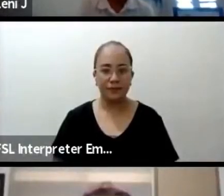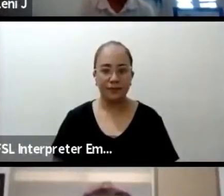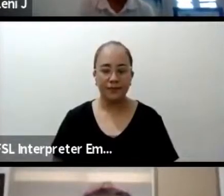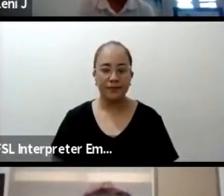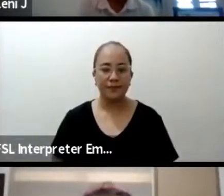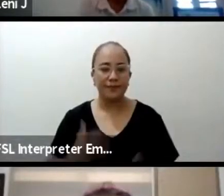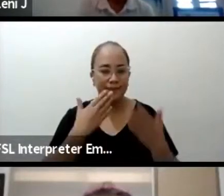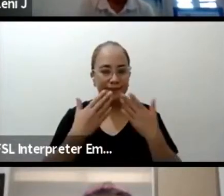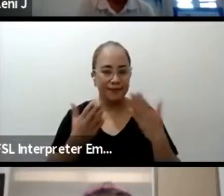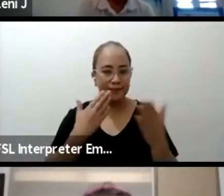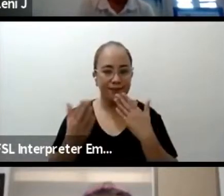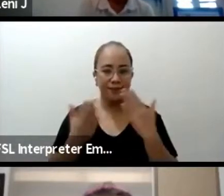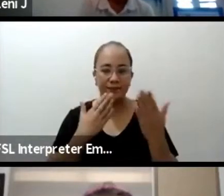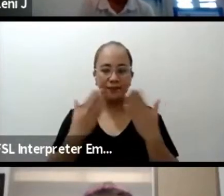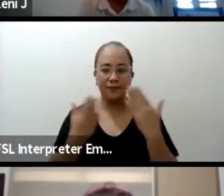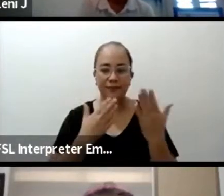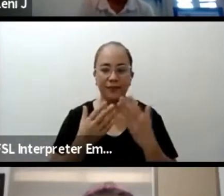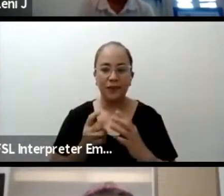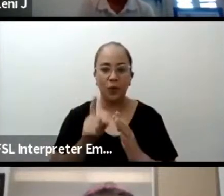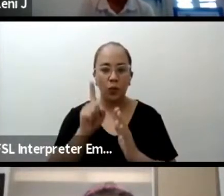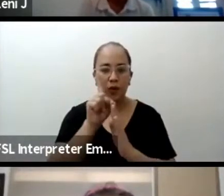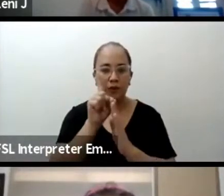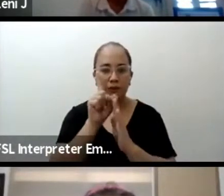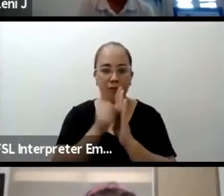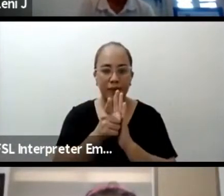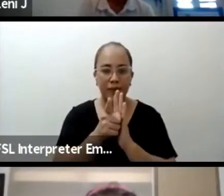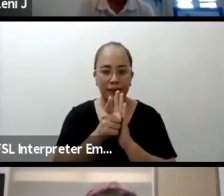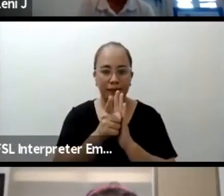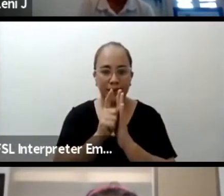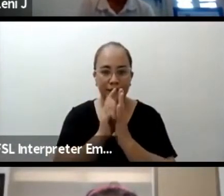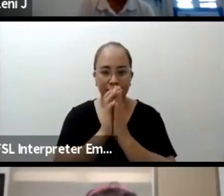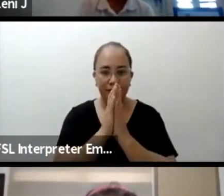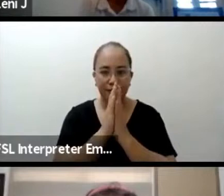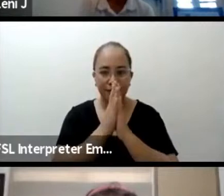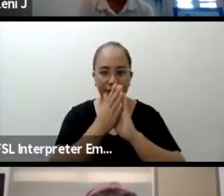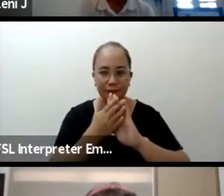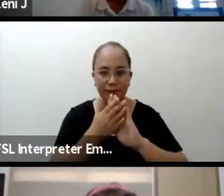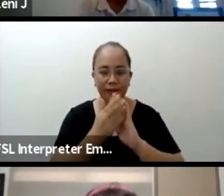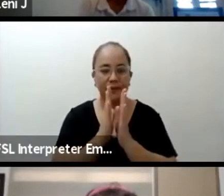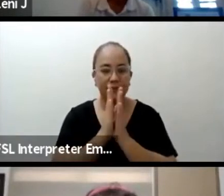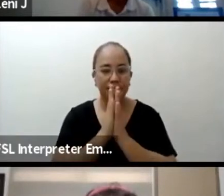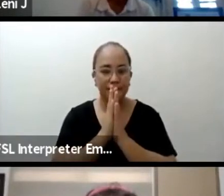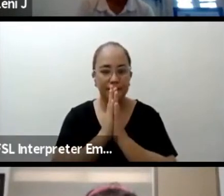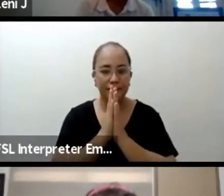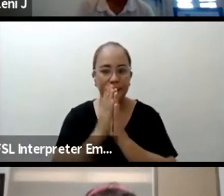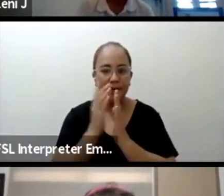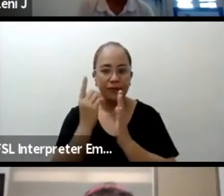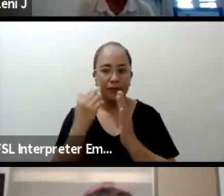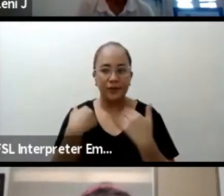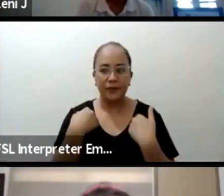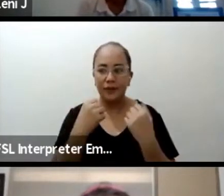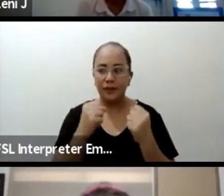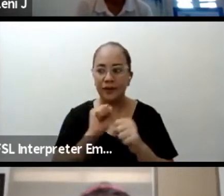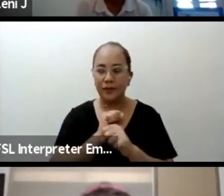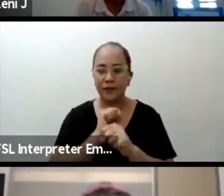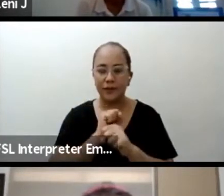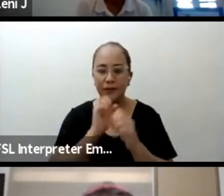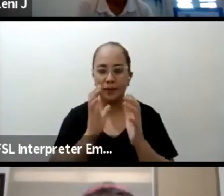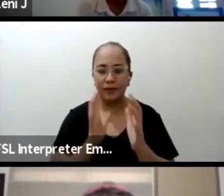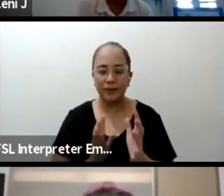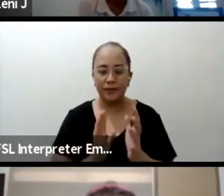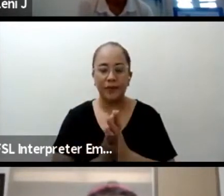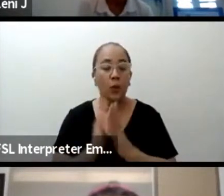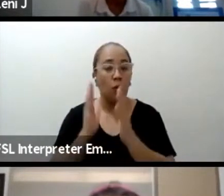Salamat. Yan ang isang minutong pagtanda sa mga fallen healthcare workers natin. At